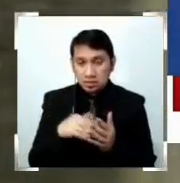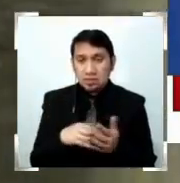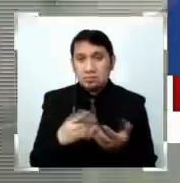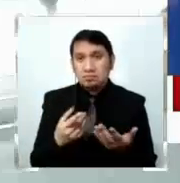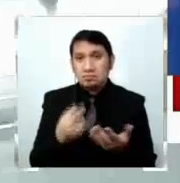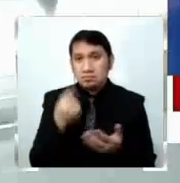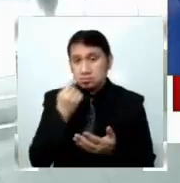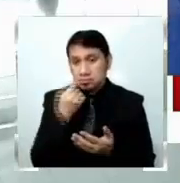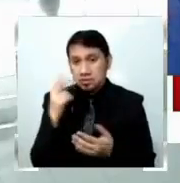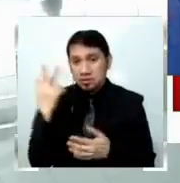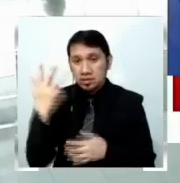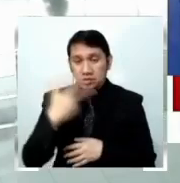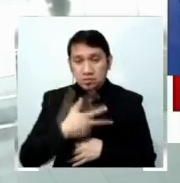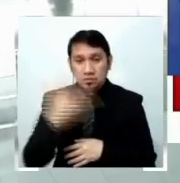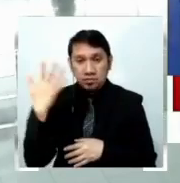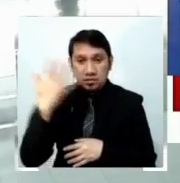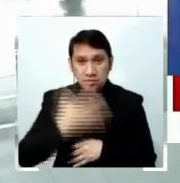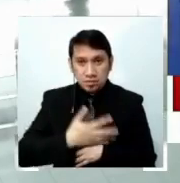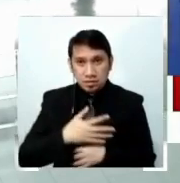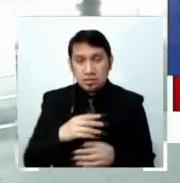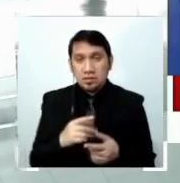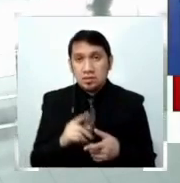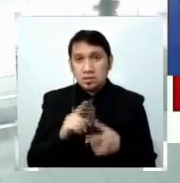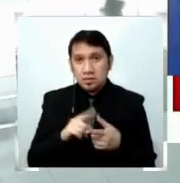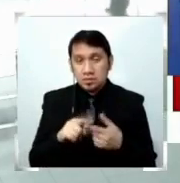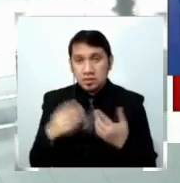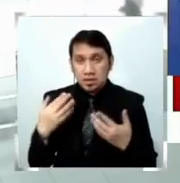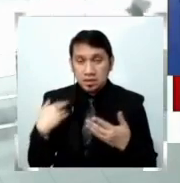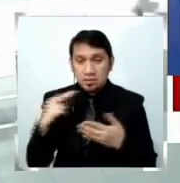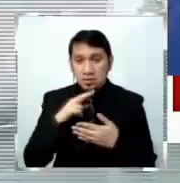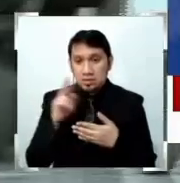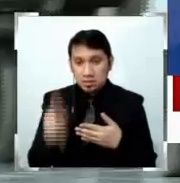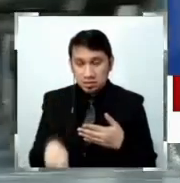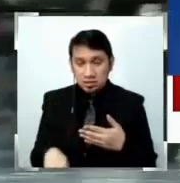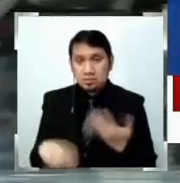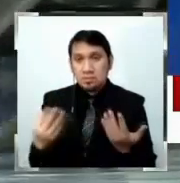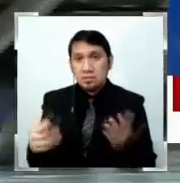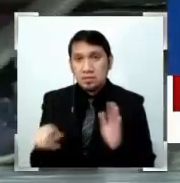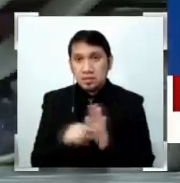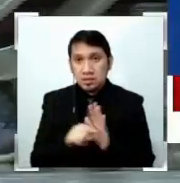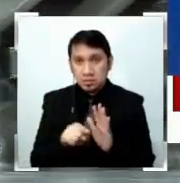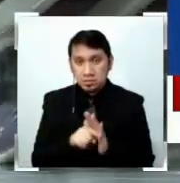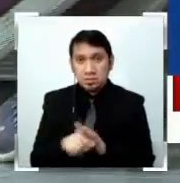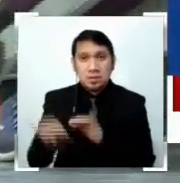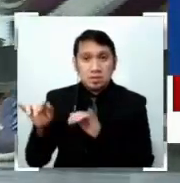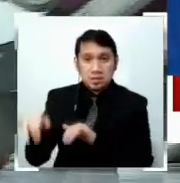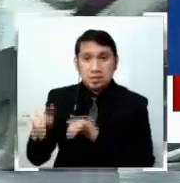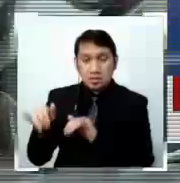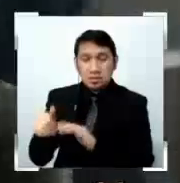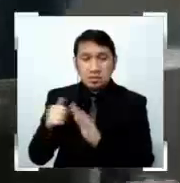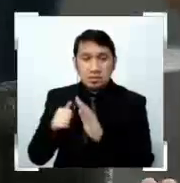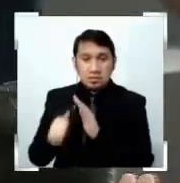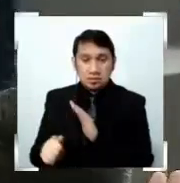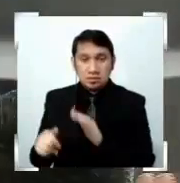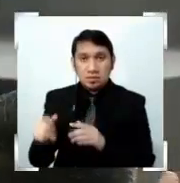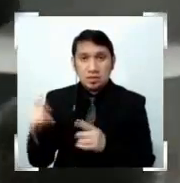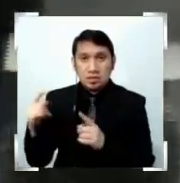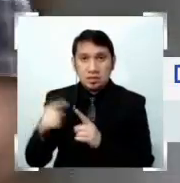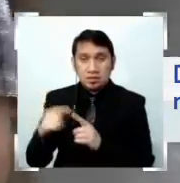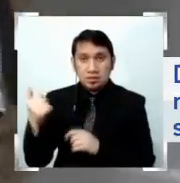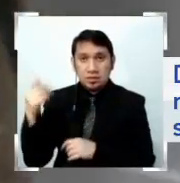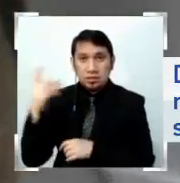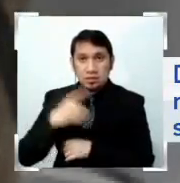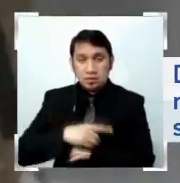5 days. Tapos kung lumabas yung result, kung negative naman, edi mag-home quarantine sila hanggang 10th day. Wala raw sina